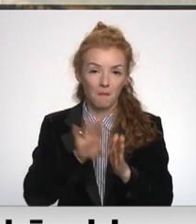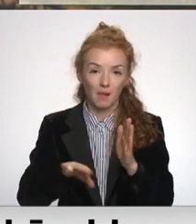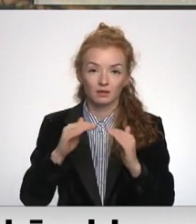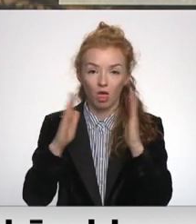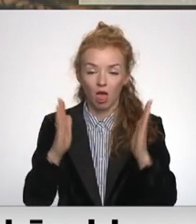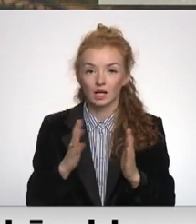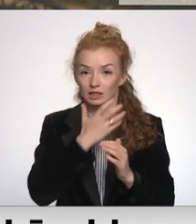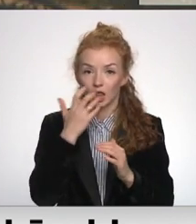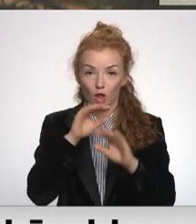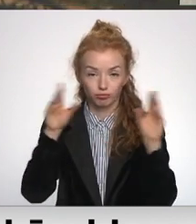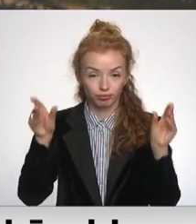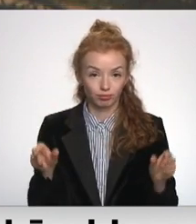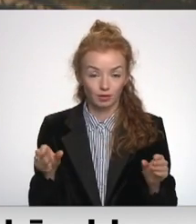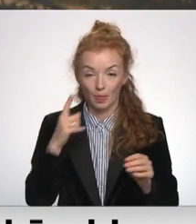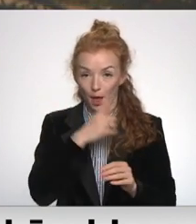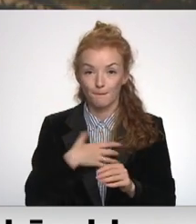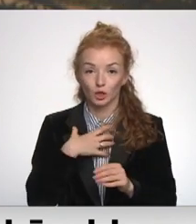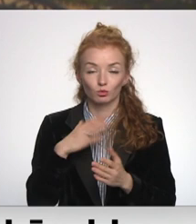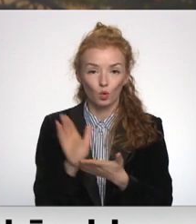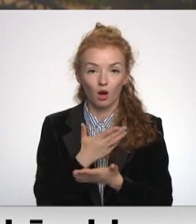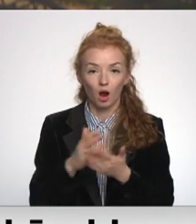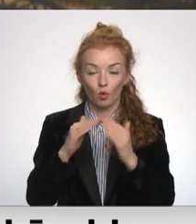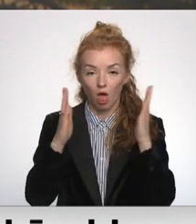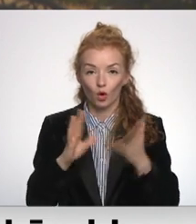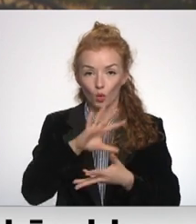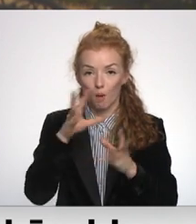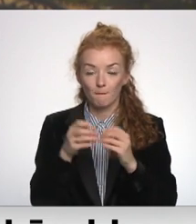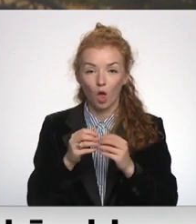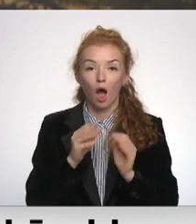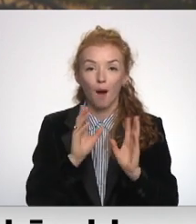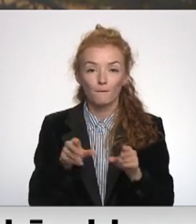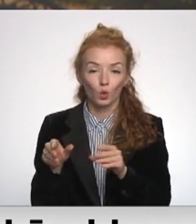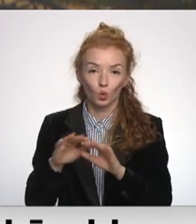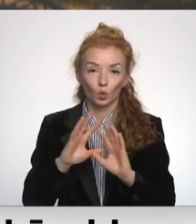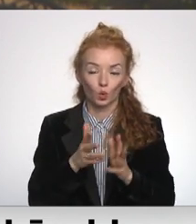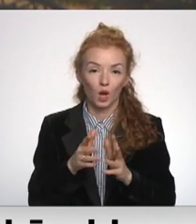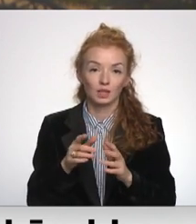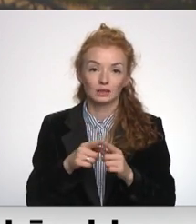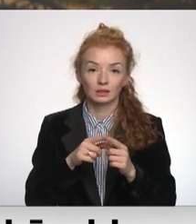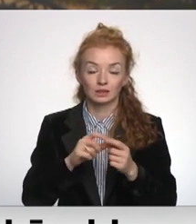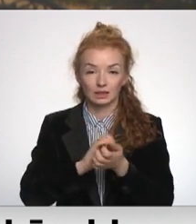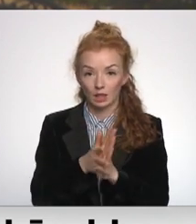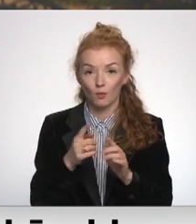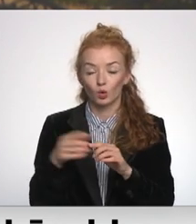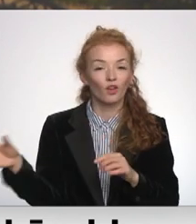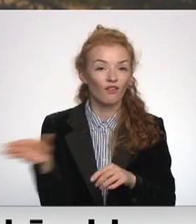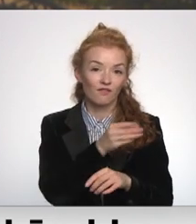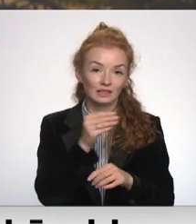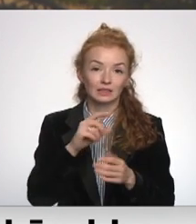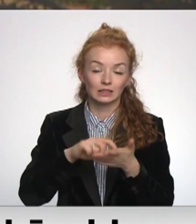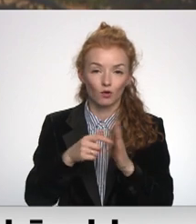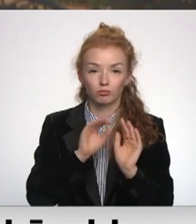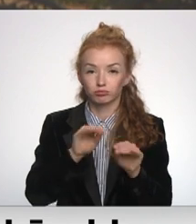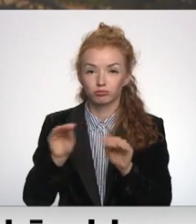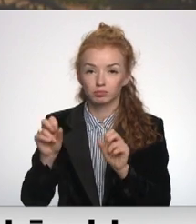ēkas siltināšanas. Nepieciešams sakārtot ēkas kopējo apkuras sistēmu un visos dzīvokļos uzstādīt alokātorus.